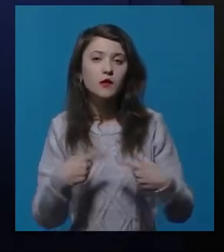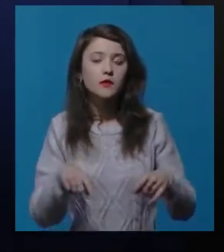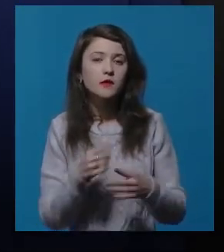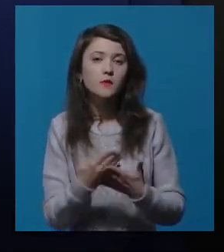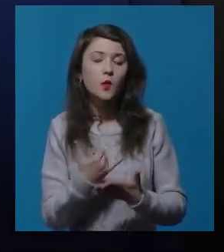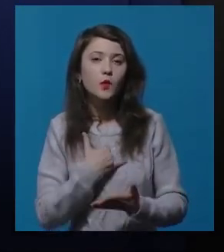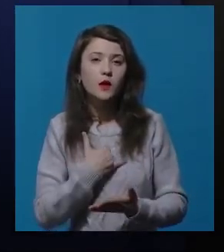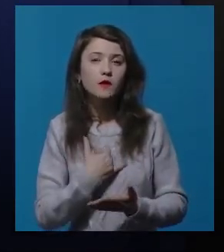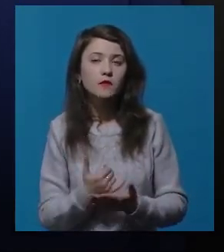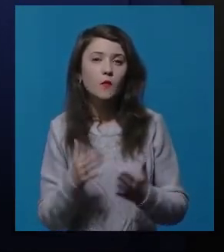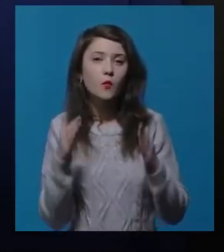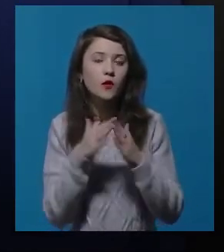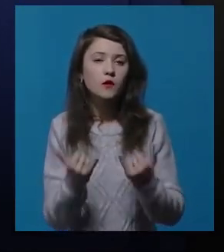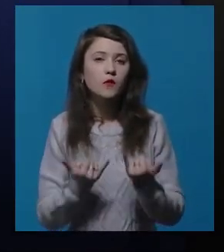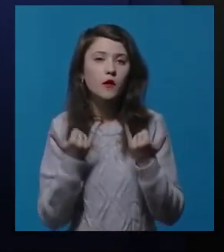наприклад, є будинок для